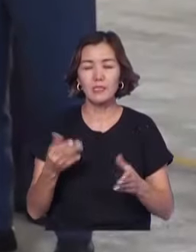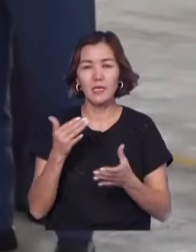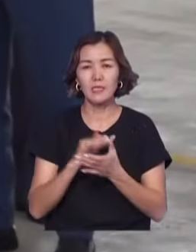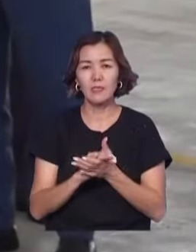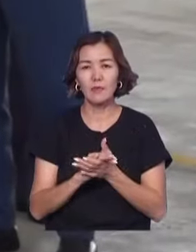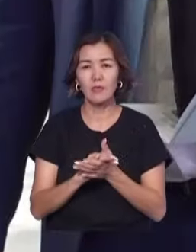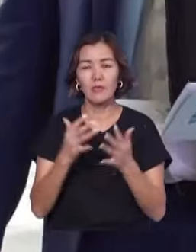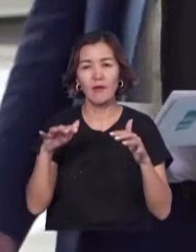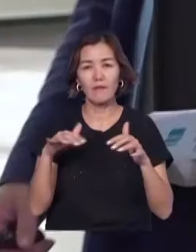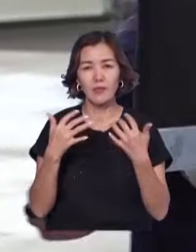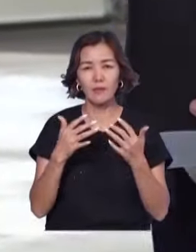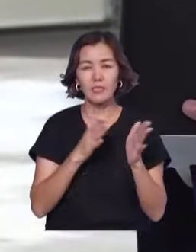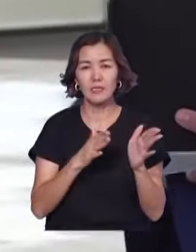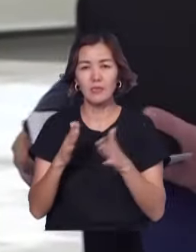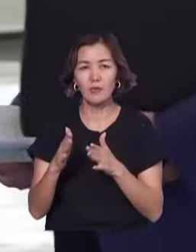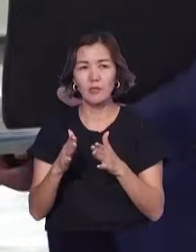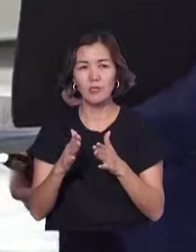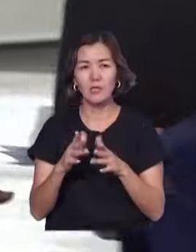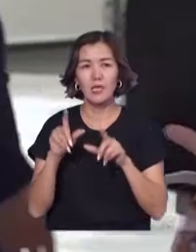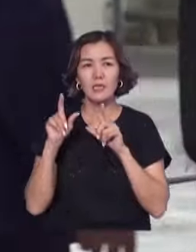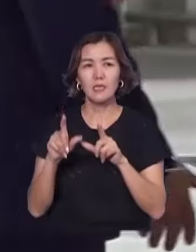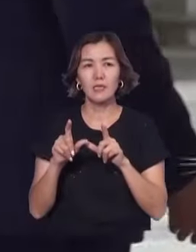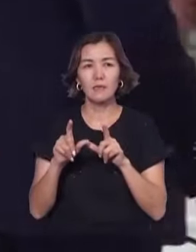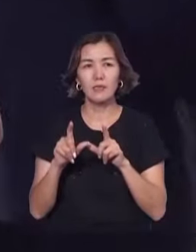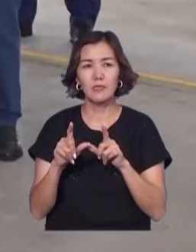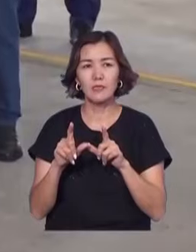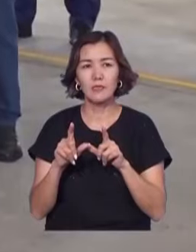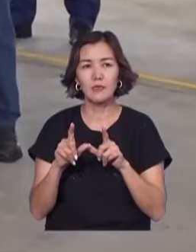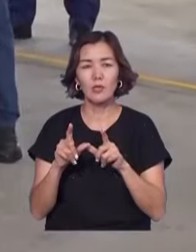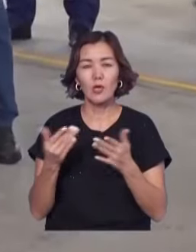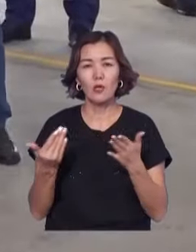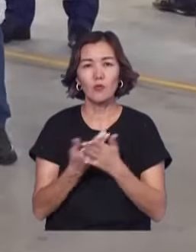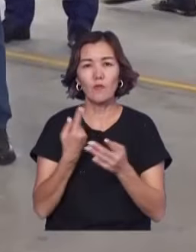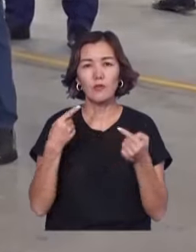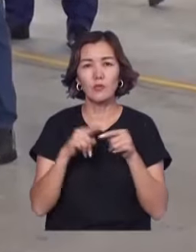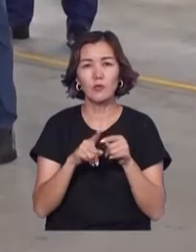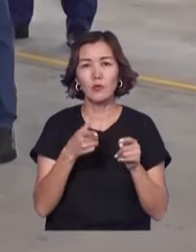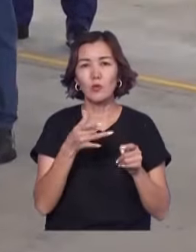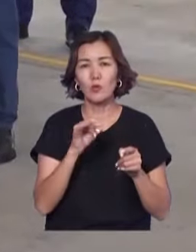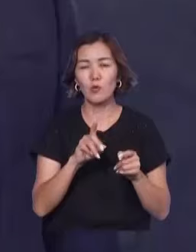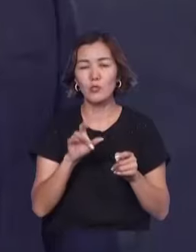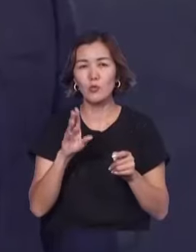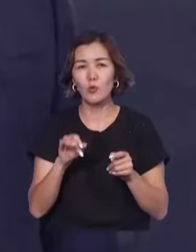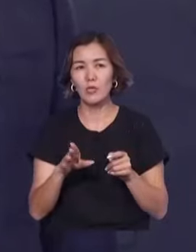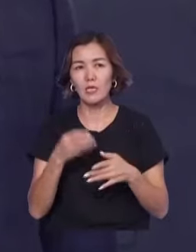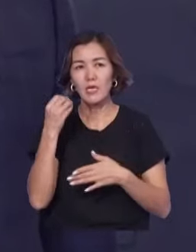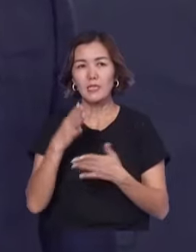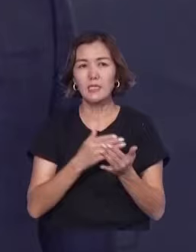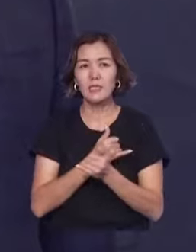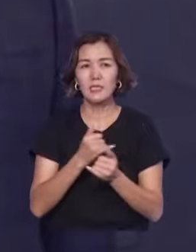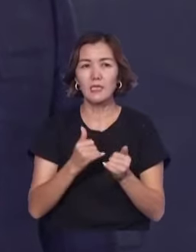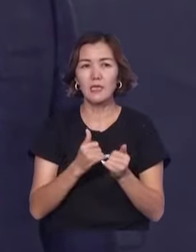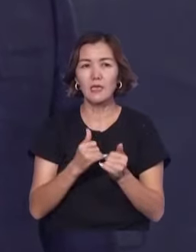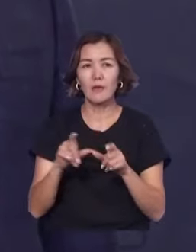с автоматизированной системой учета транспортных средств с применением технологии кросс-докинг. Работа центра нацелена на